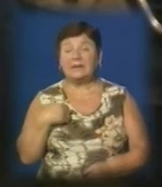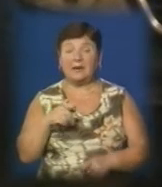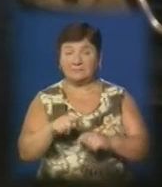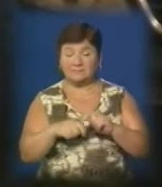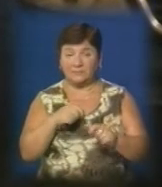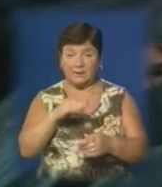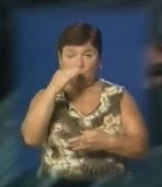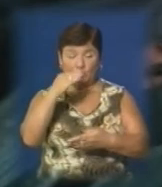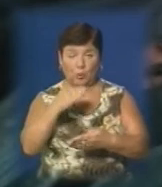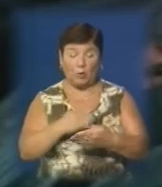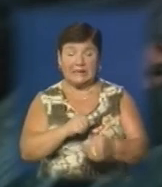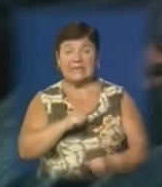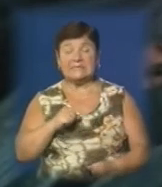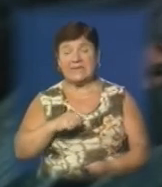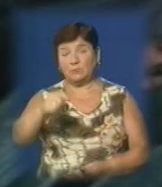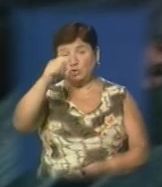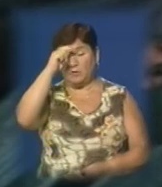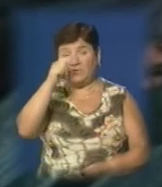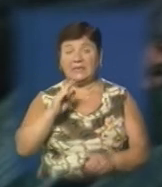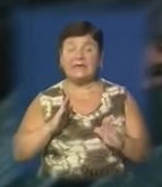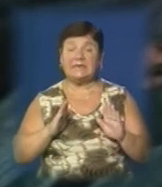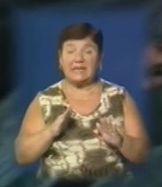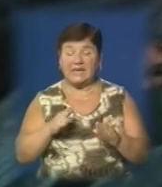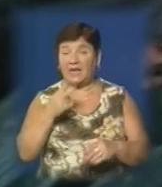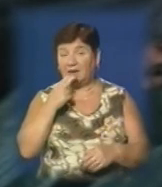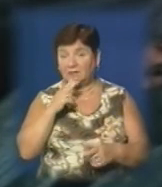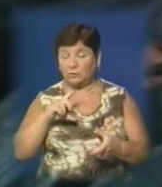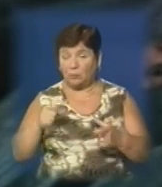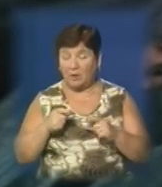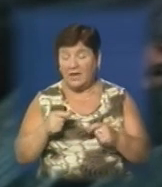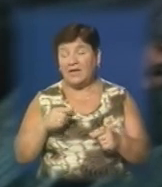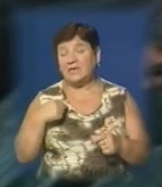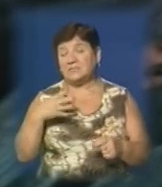правопорушника складено протокол, а сам чоловік позбувся не тільки контрабандного тютюну, а й власного авто.